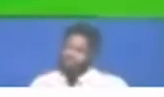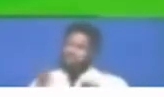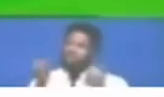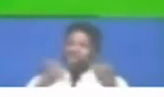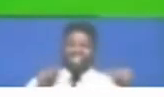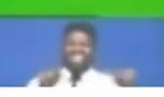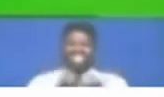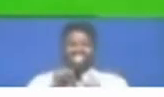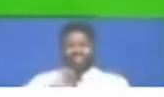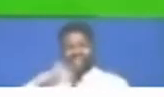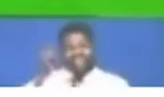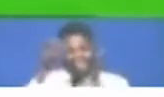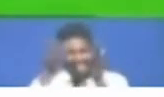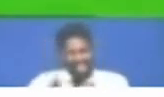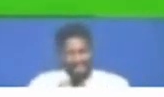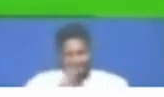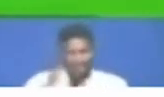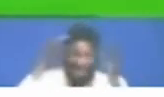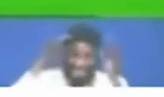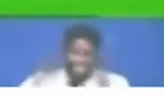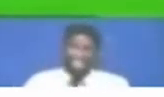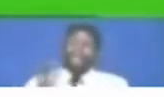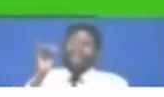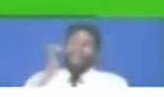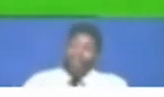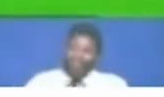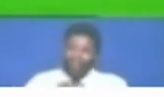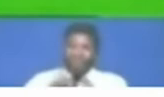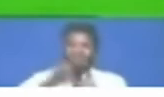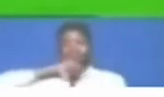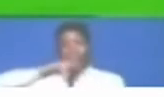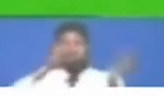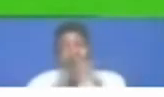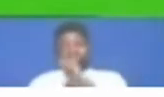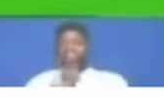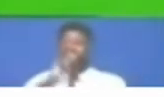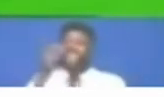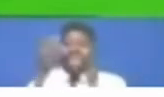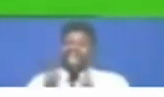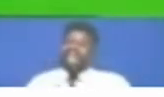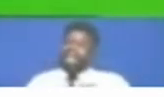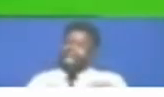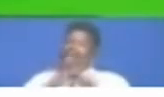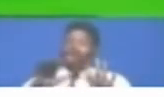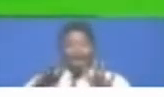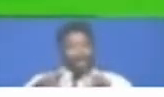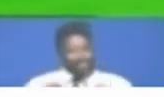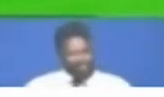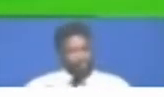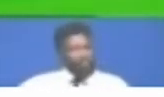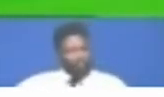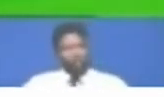ambayo Wakenya wameamua kama watu moja. Wakenya hawatakubali, hatutakubali.